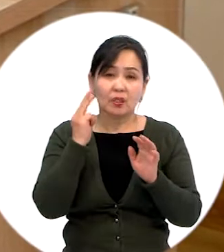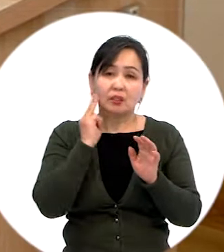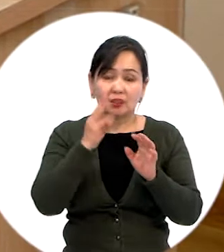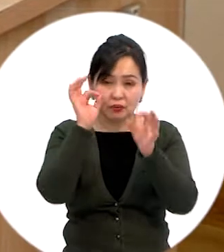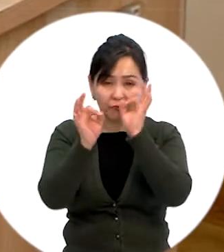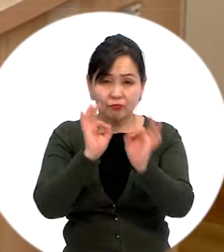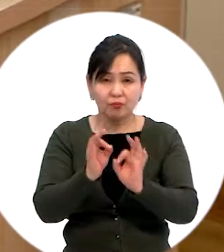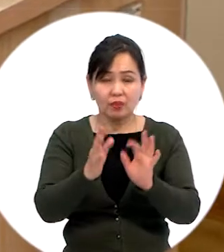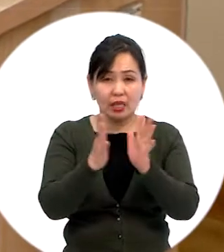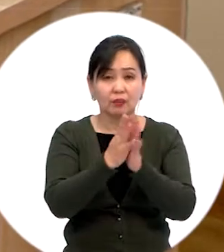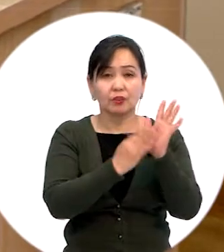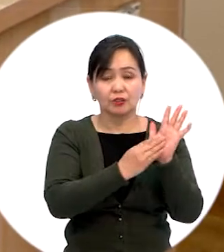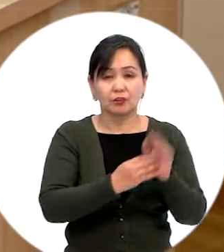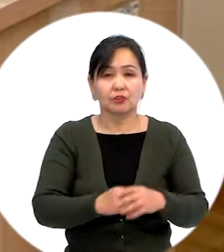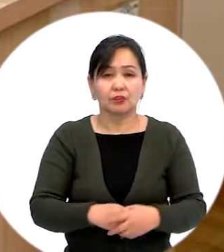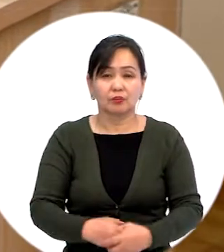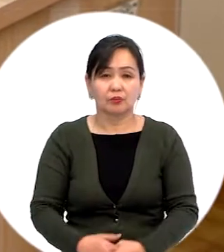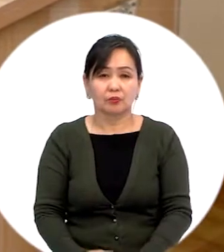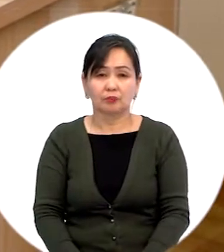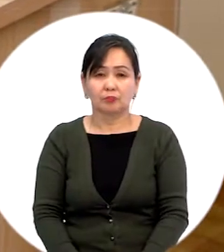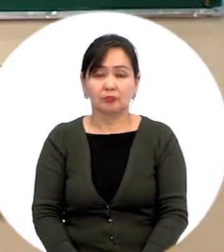чацарган 19.